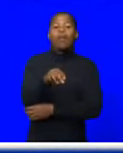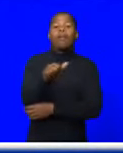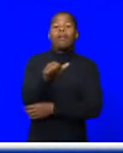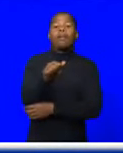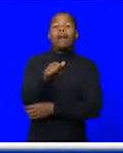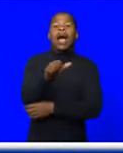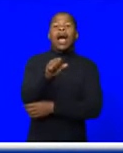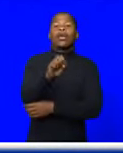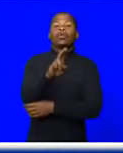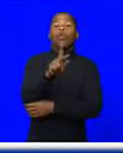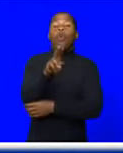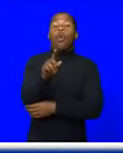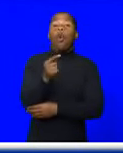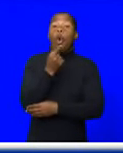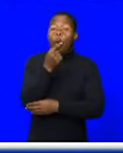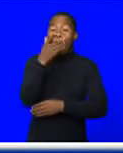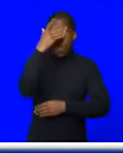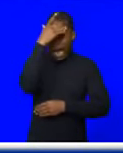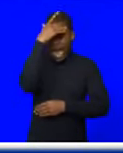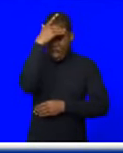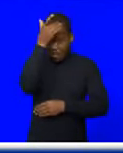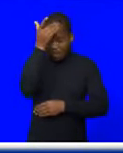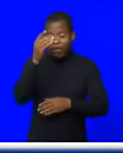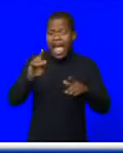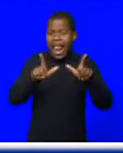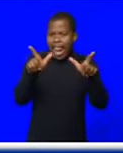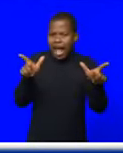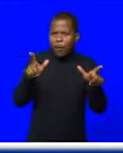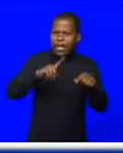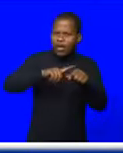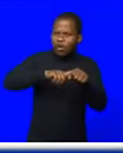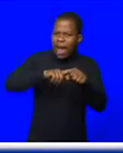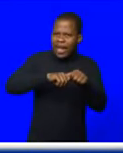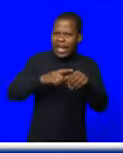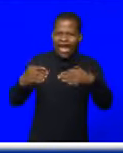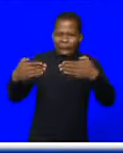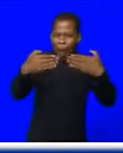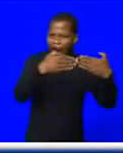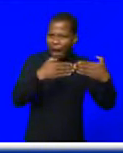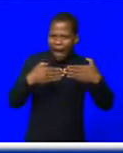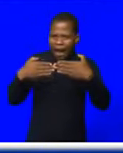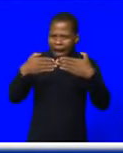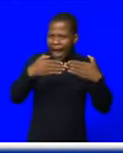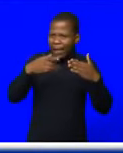uhulumende utawukwenza siciniseko sekuthi lulwimi lwesiSwati alushabalali.